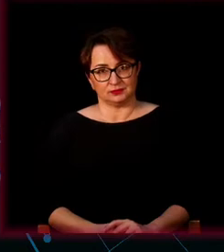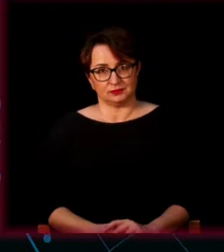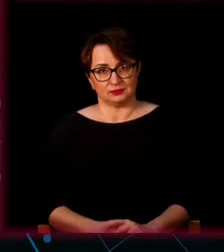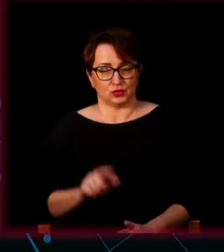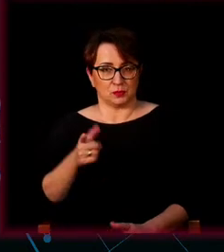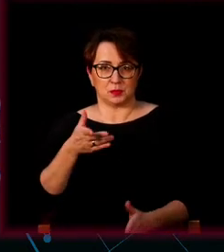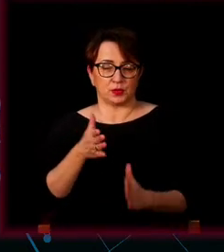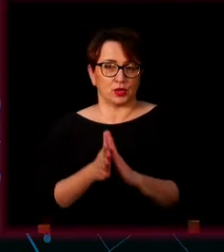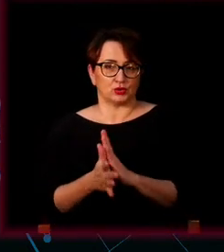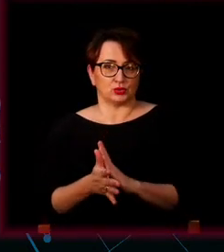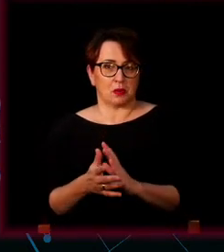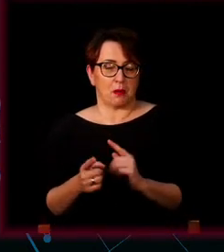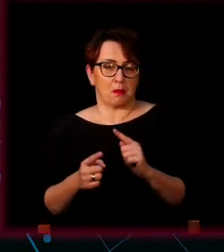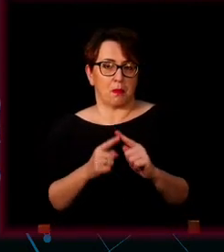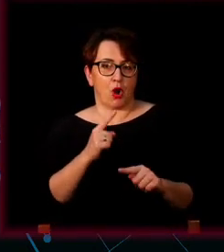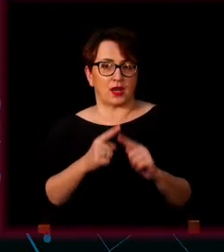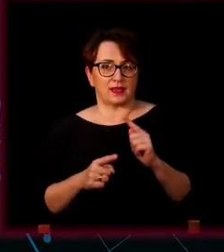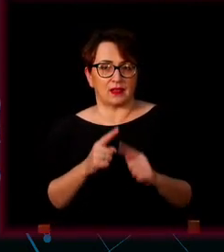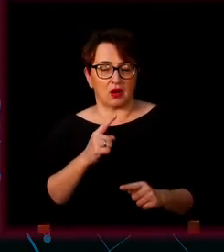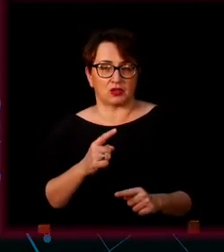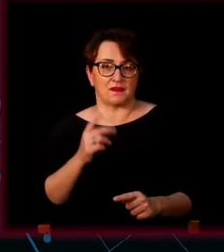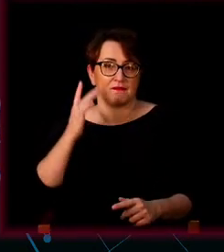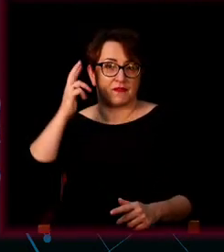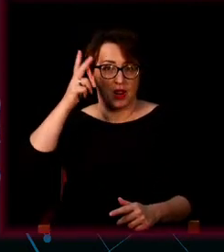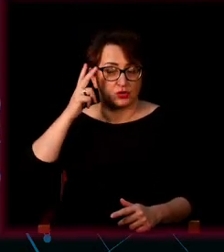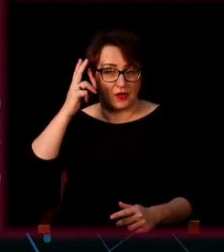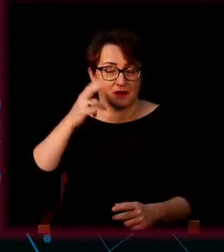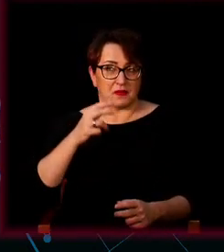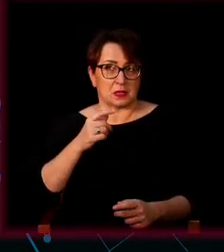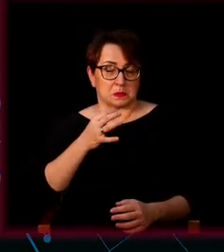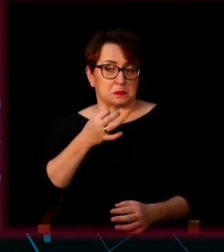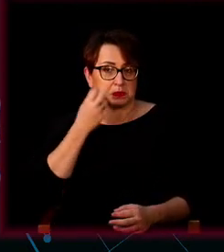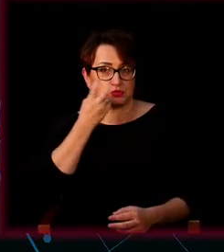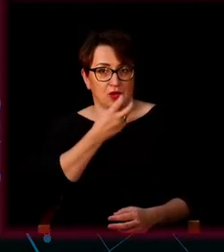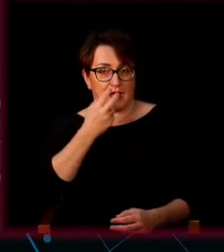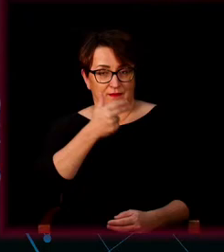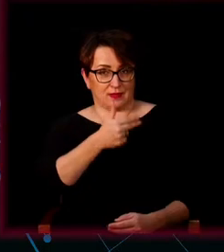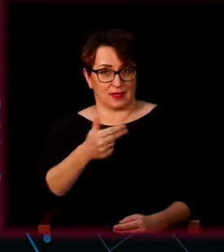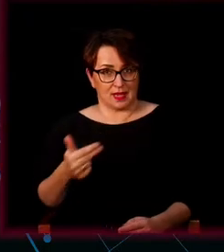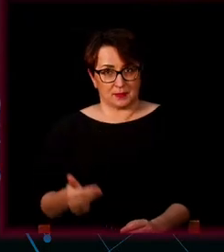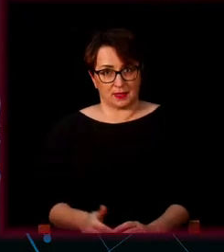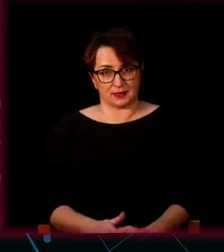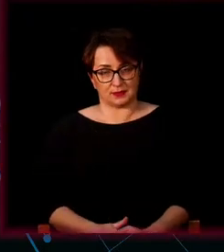Takim po prostu politologiczno-filozoficznym po prostu zagadnieniem.